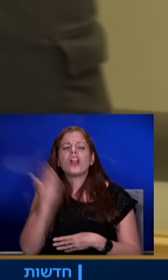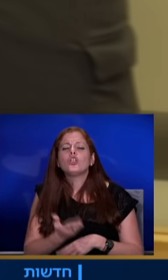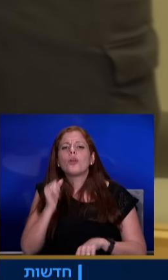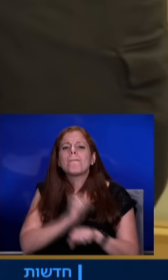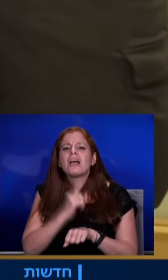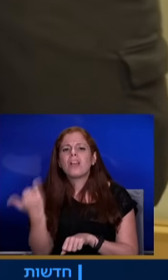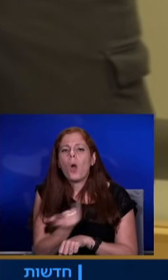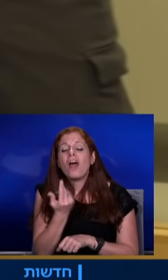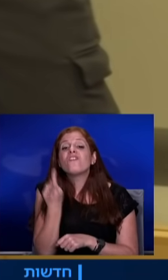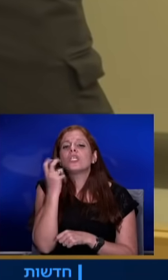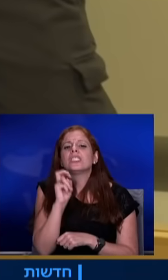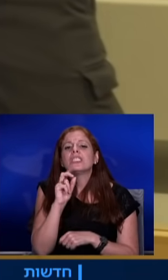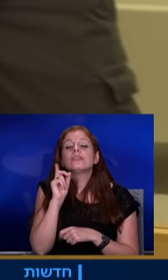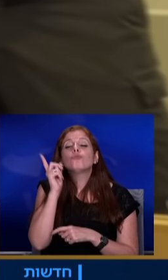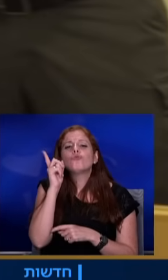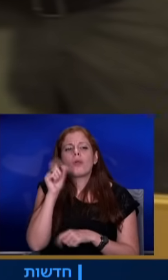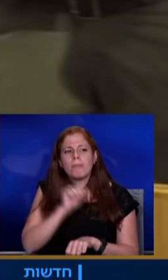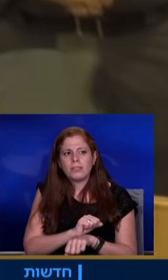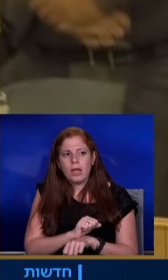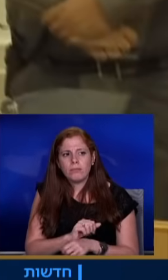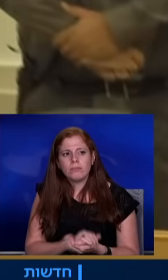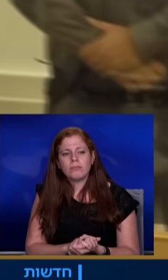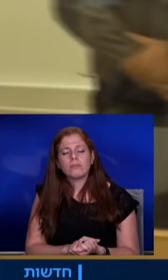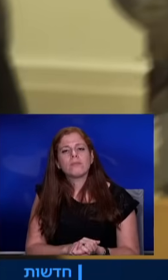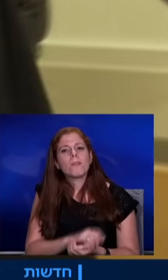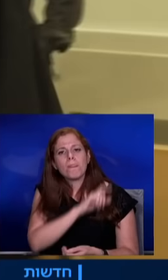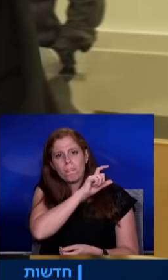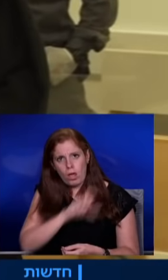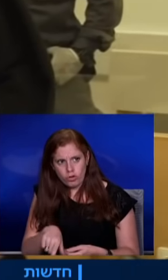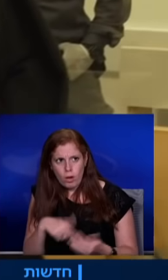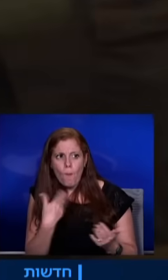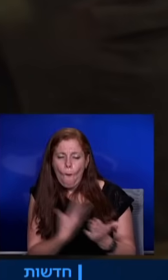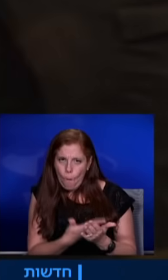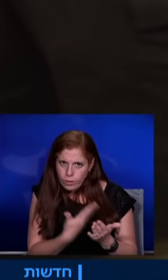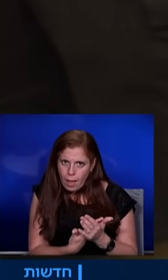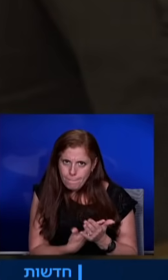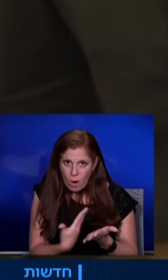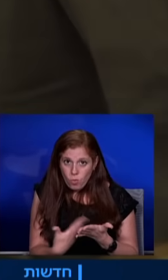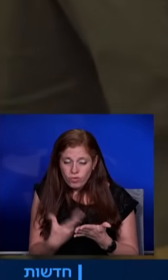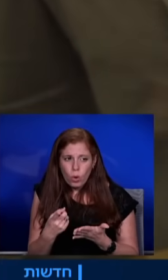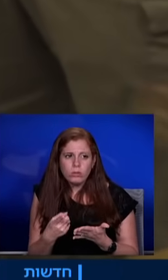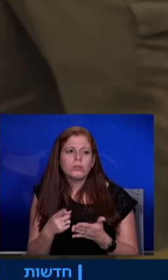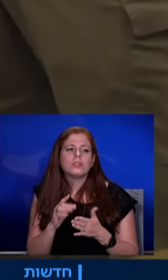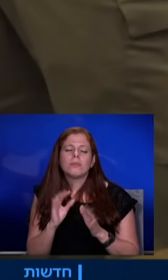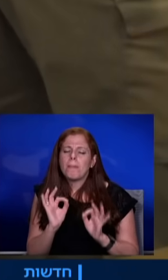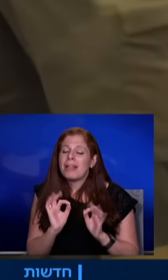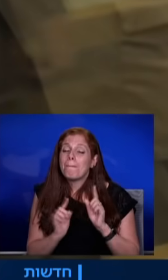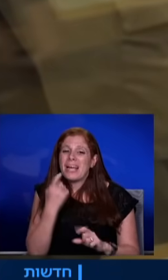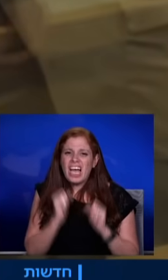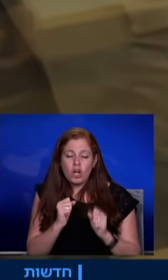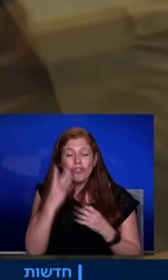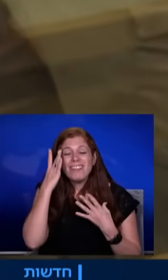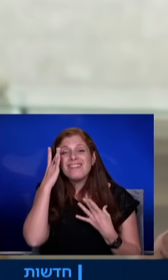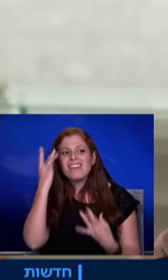ועוד 20 שנות מאסר. הנאשם הודה בעובדות כתב האישום, מדובר בהחלט במקרה קשה, טרגי